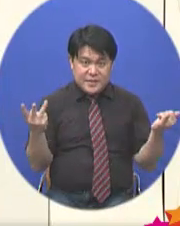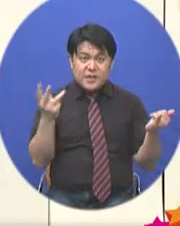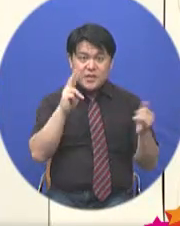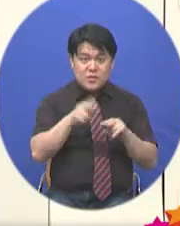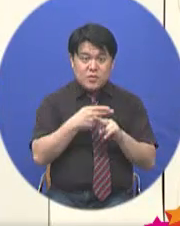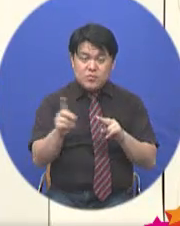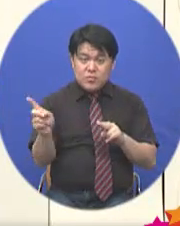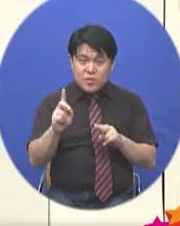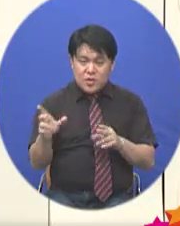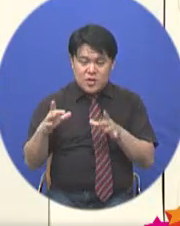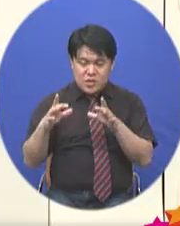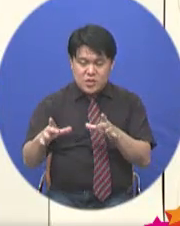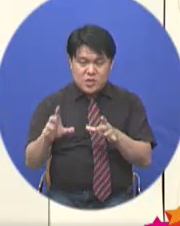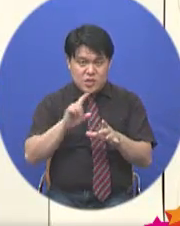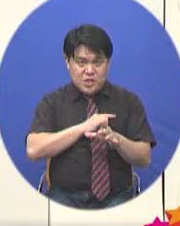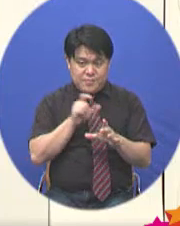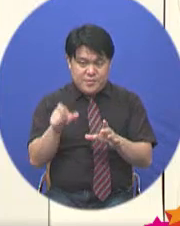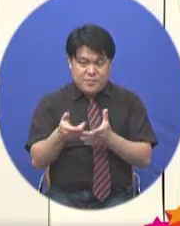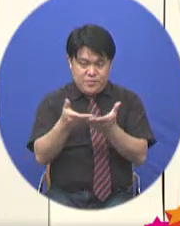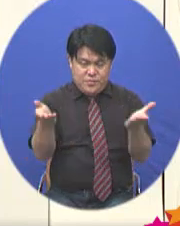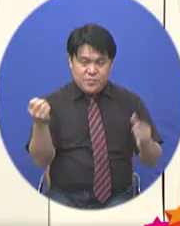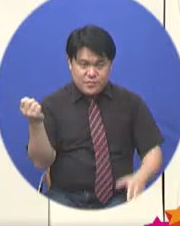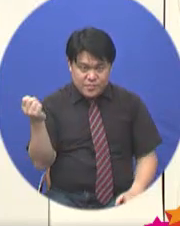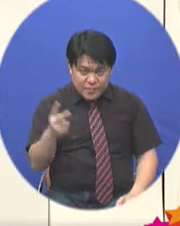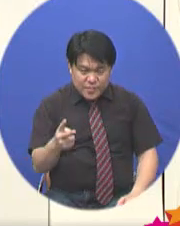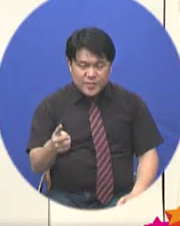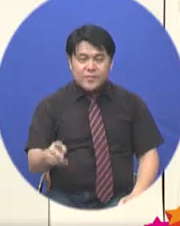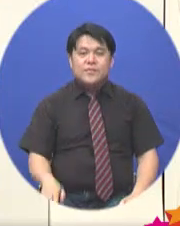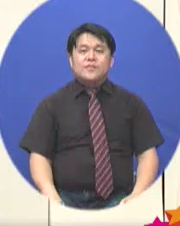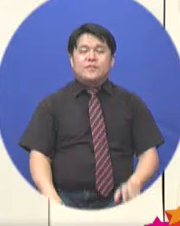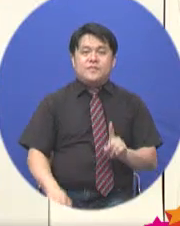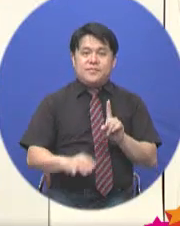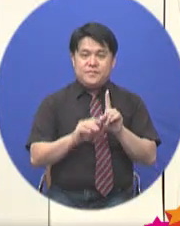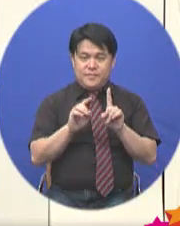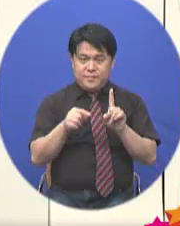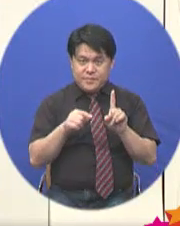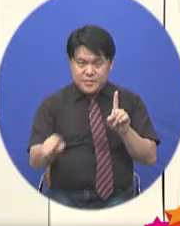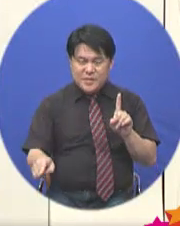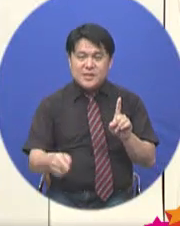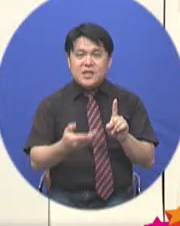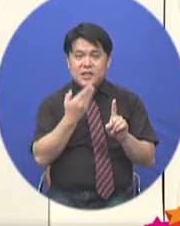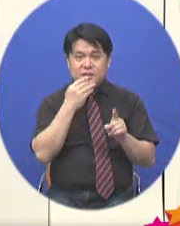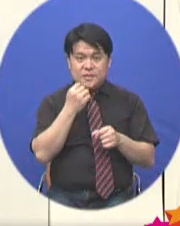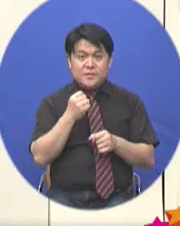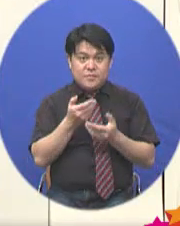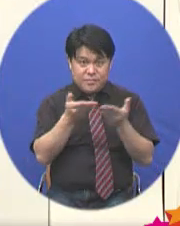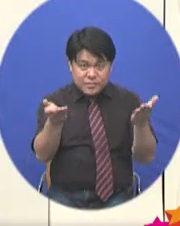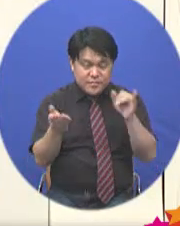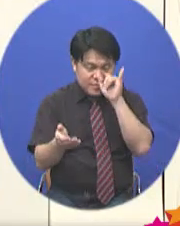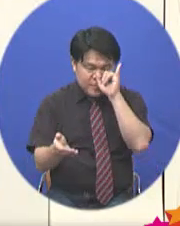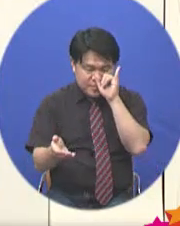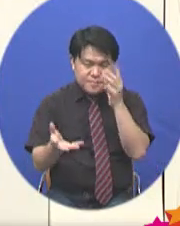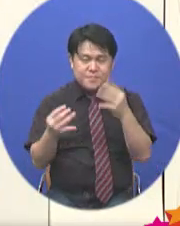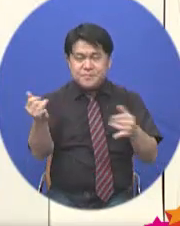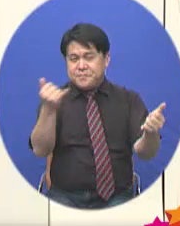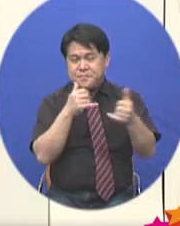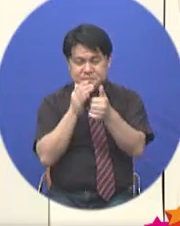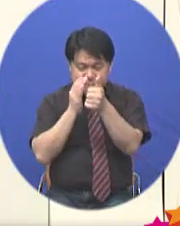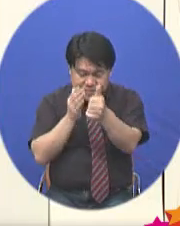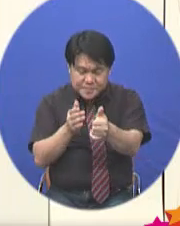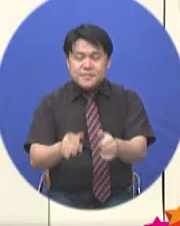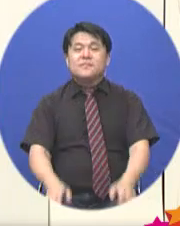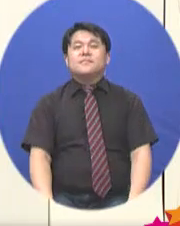분께는 MC들의 사인 CD 한 분께는 즉석식품을 보내드리도록 하겠습니다. 네. 많은 참여